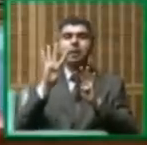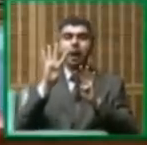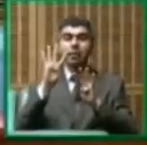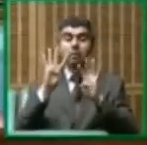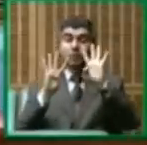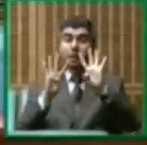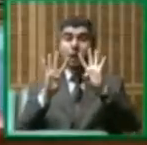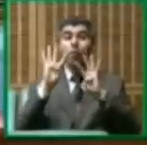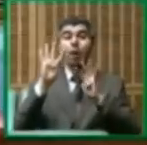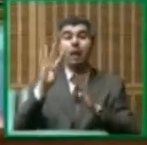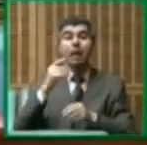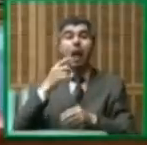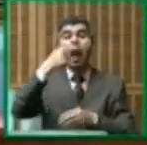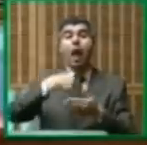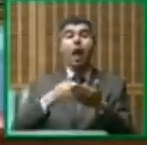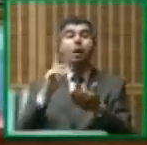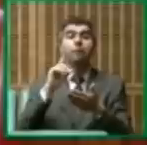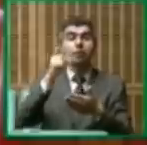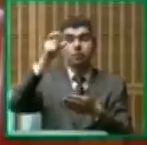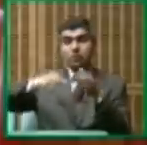48517 منطقة إحصاء،